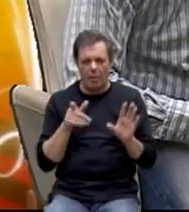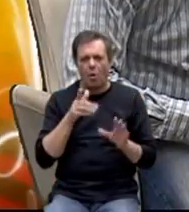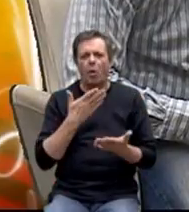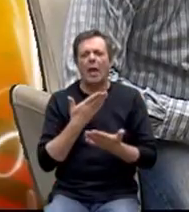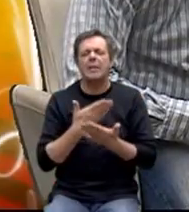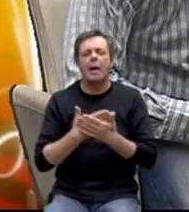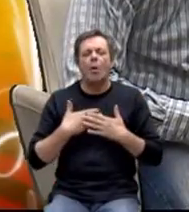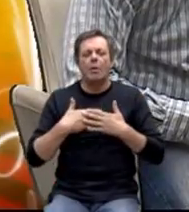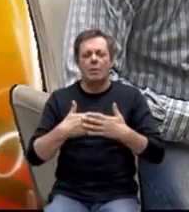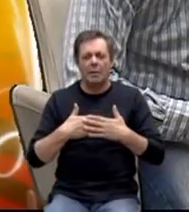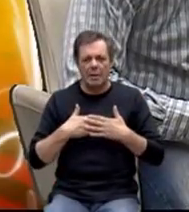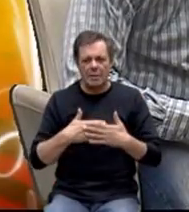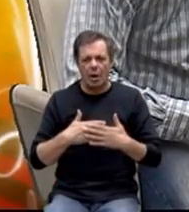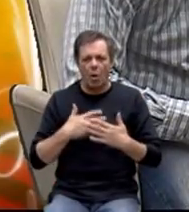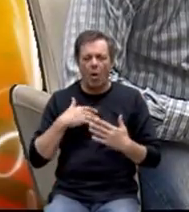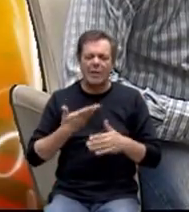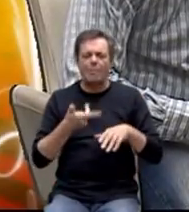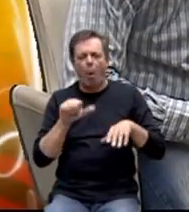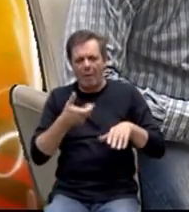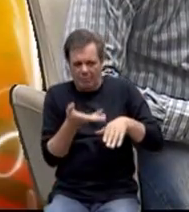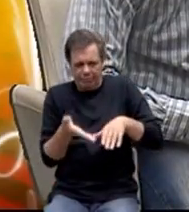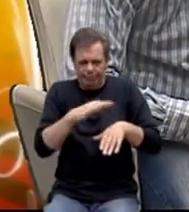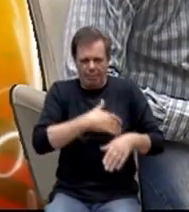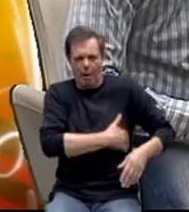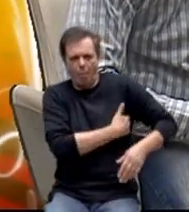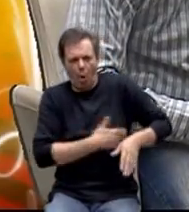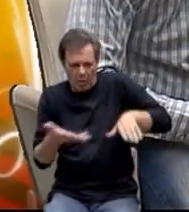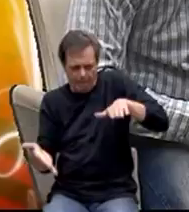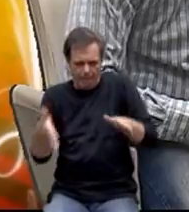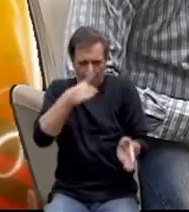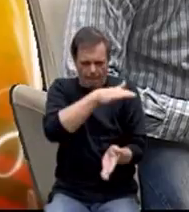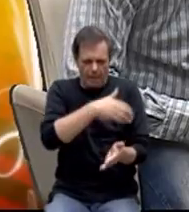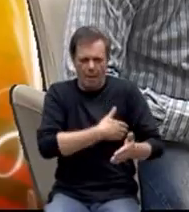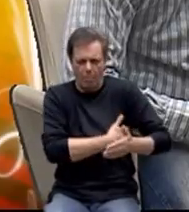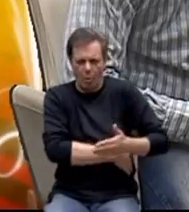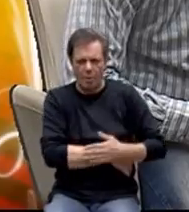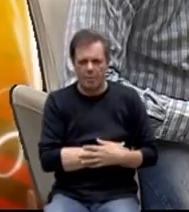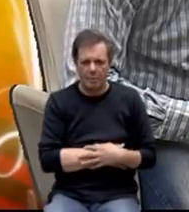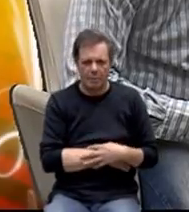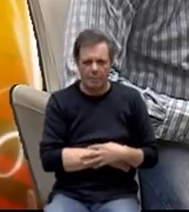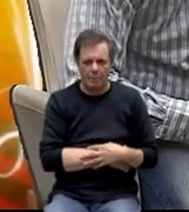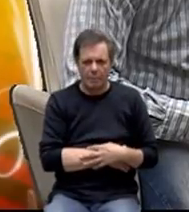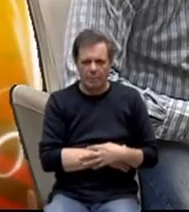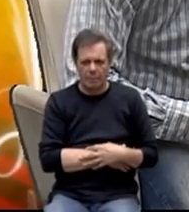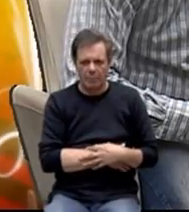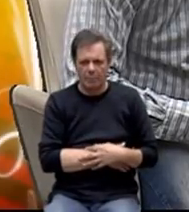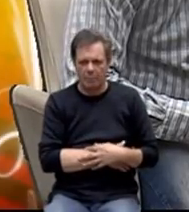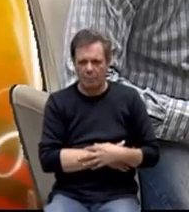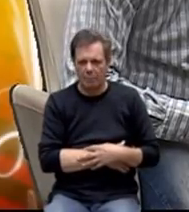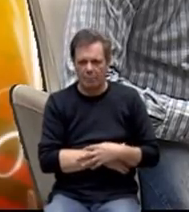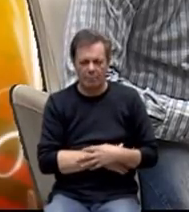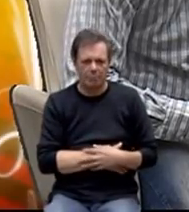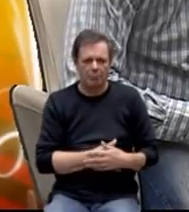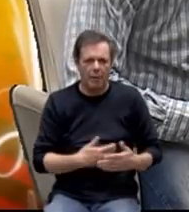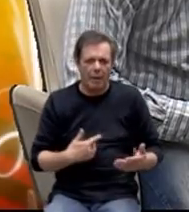je disao i onda sam ga stavila opet na bok, jer mi je tako rekla doktorica da ga vratim na bok. Kako ste ga vratili na bok? Ne znam.